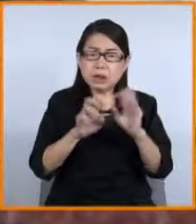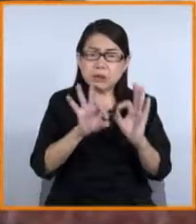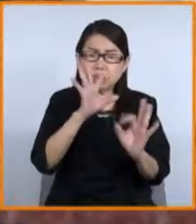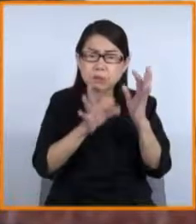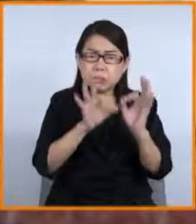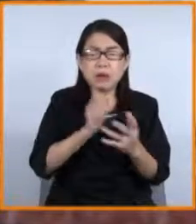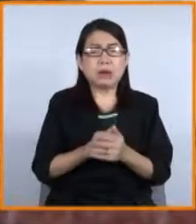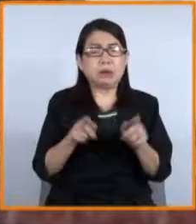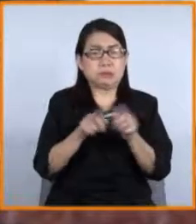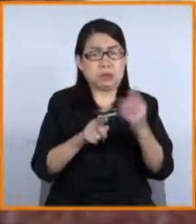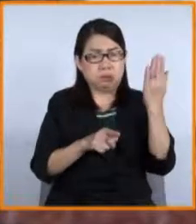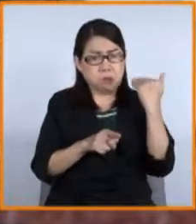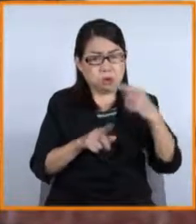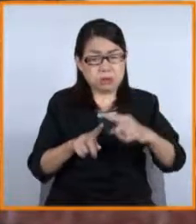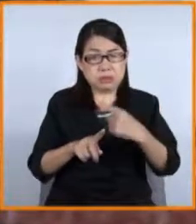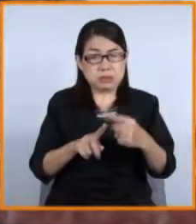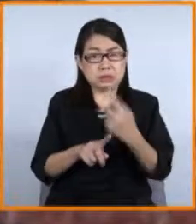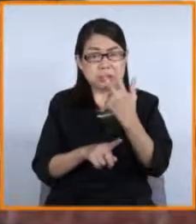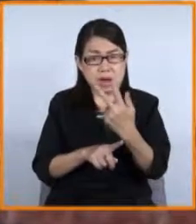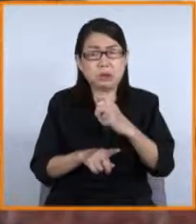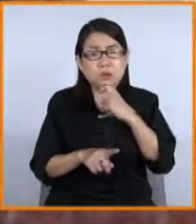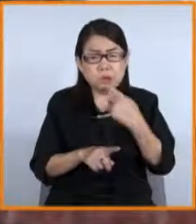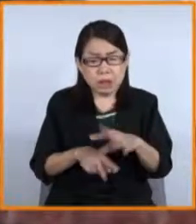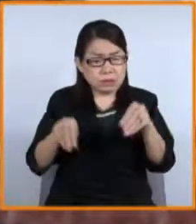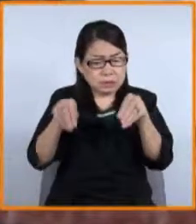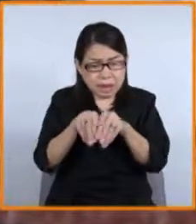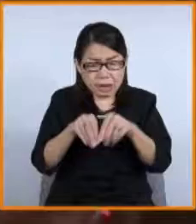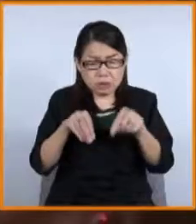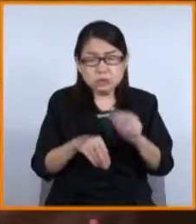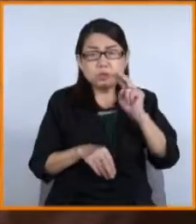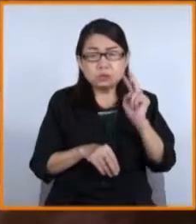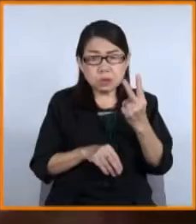ที่ซ้ำรอยเมื่อ3เดือนก่อนที่เกิดขึ้นในบริเวณย่านเดียวกันนี้ค่ะ